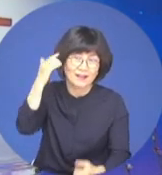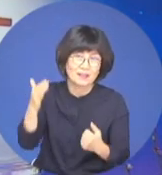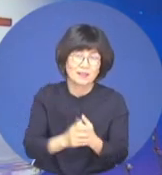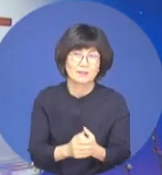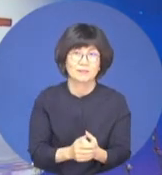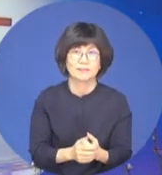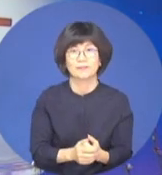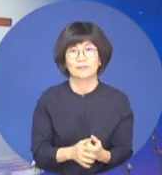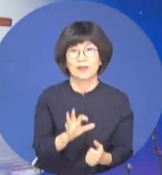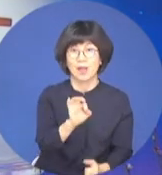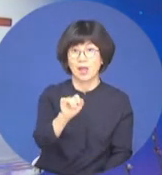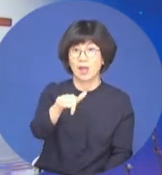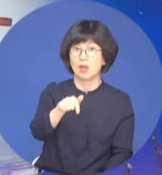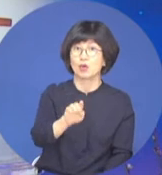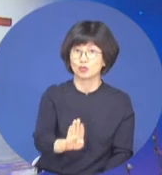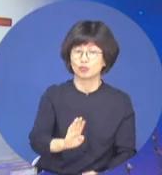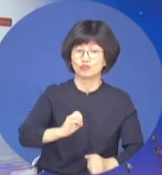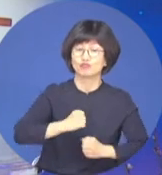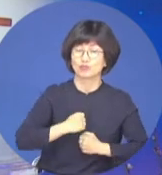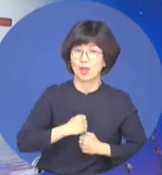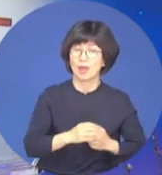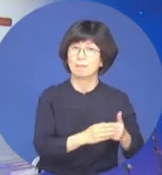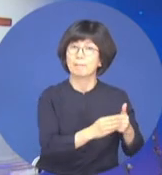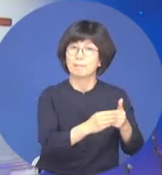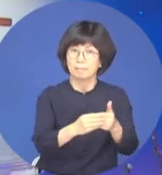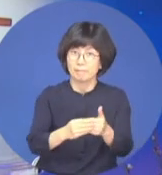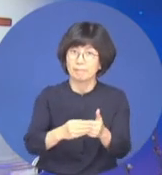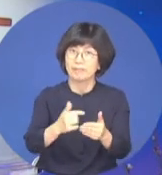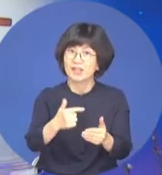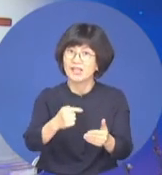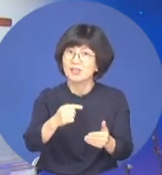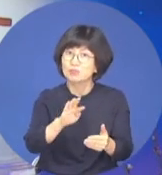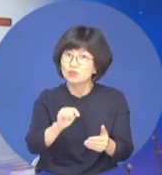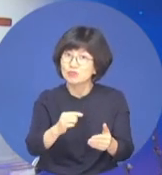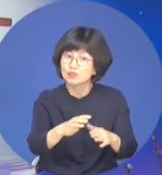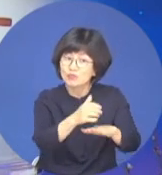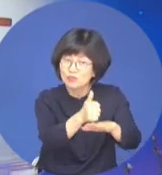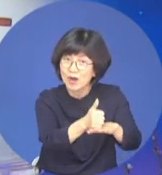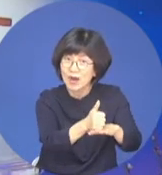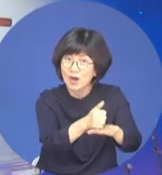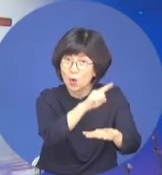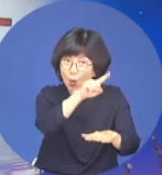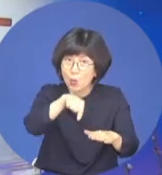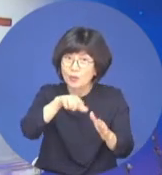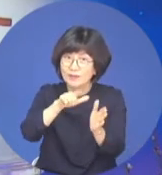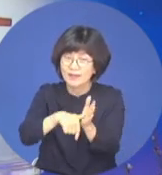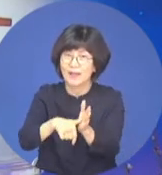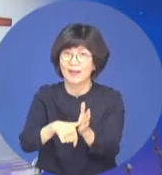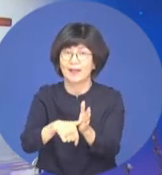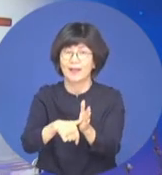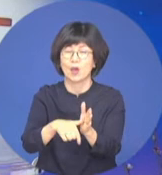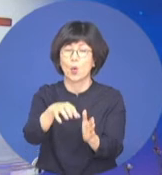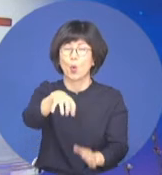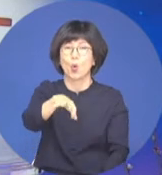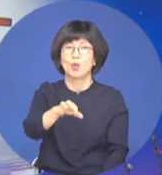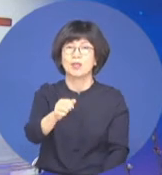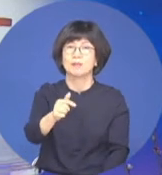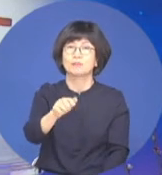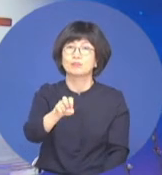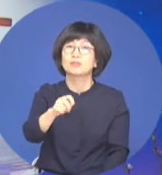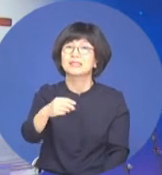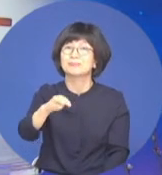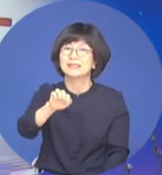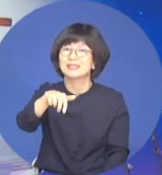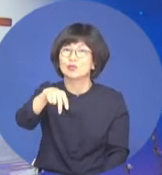왕이 이끄는 군대가 올라올 때 나가가지고 무깃도라고 하는 곳에서 이제 싸우게 됩니다. 애굽